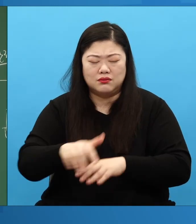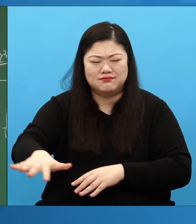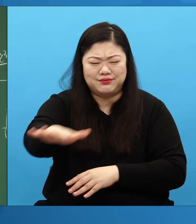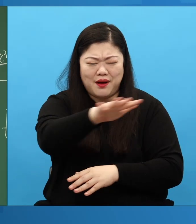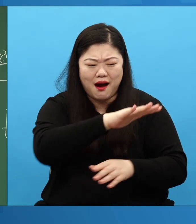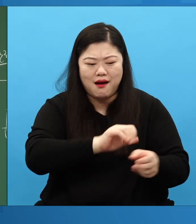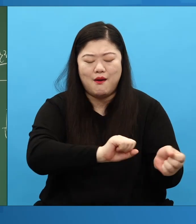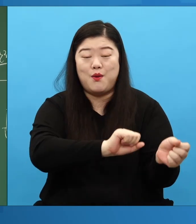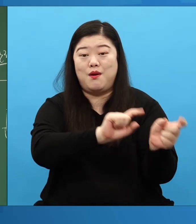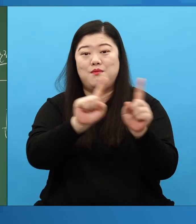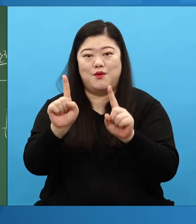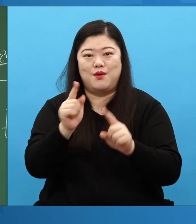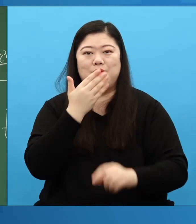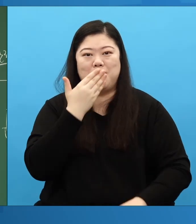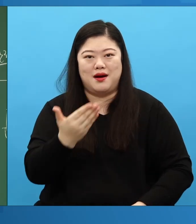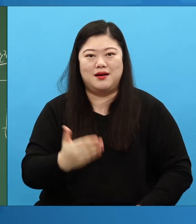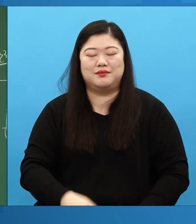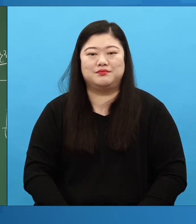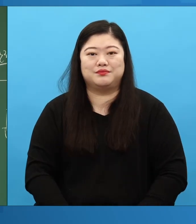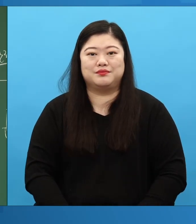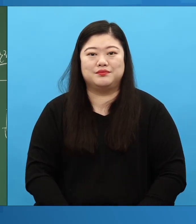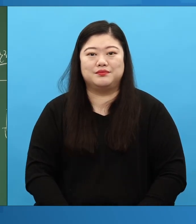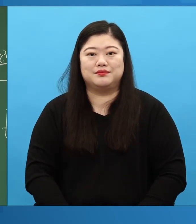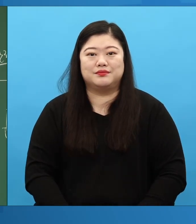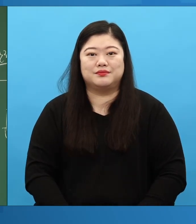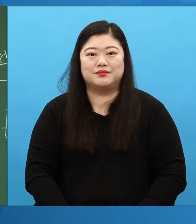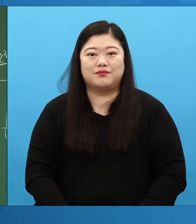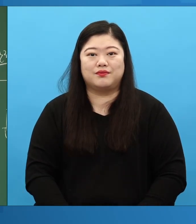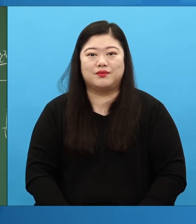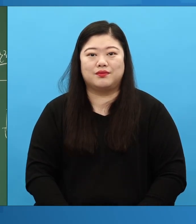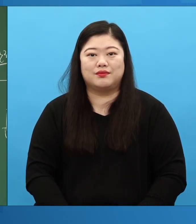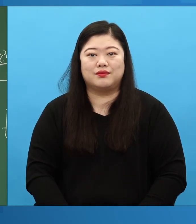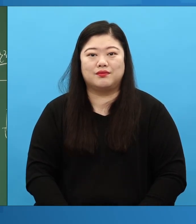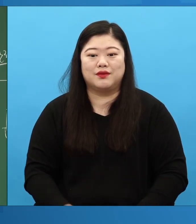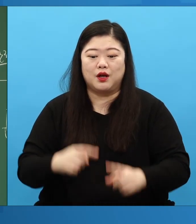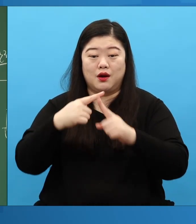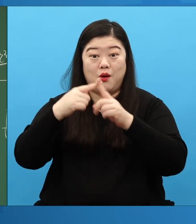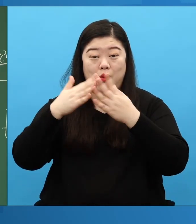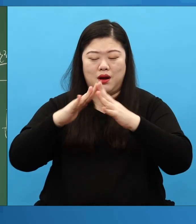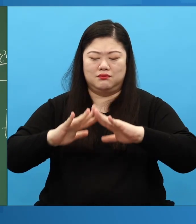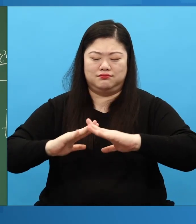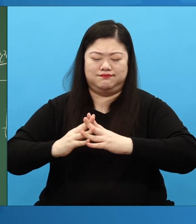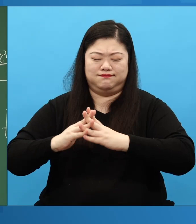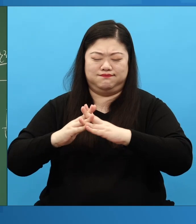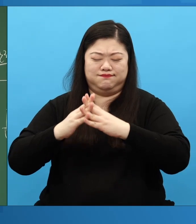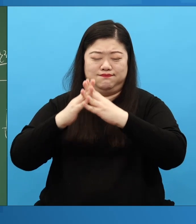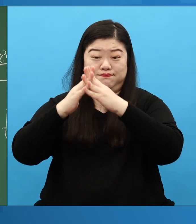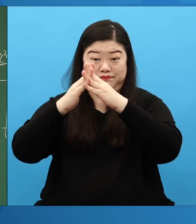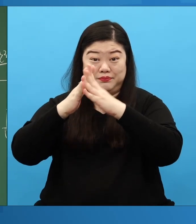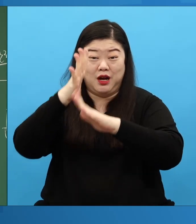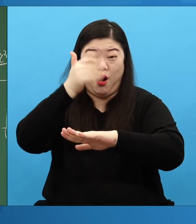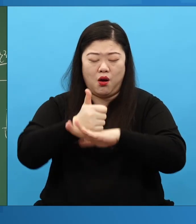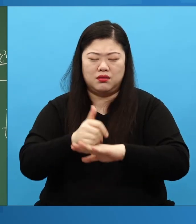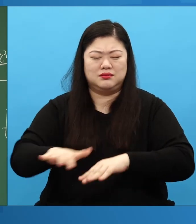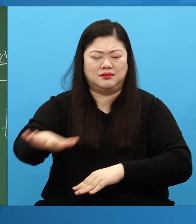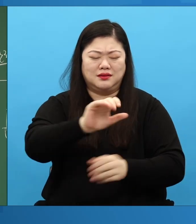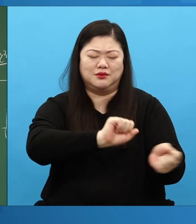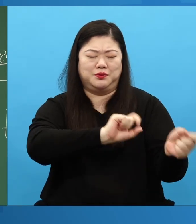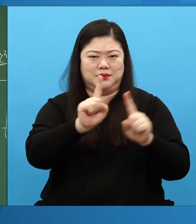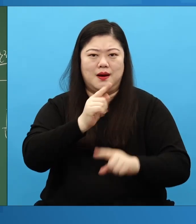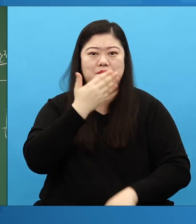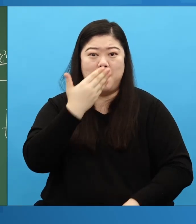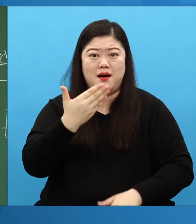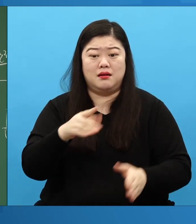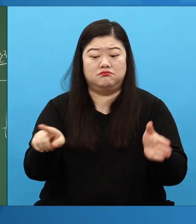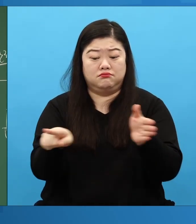to restore all things. 성전 건축은 모든 것을 회복하는 기회다. Church constructions is the opportunity to restore